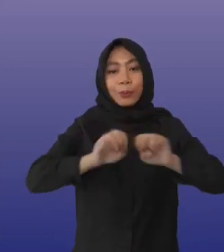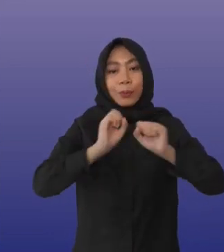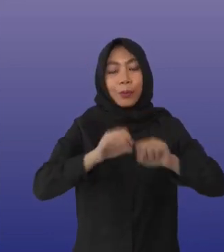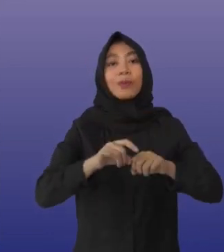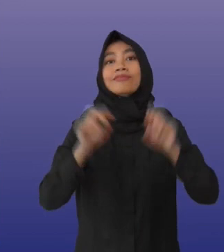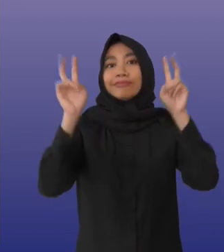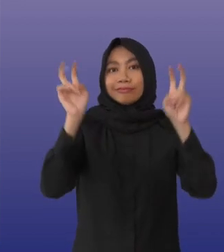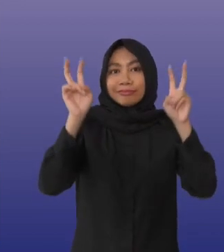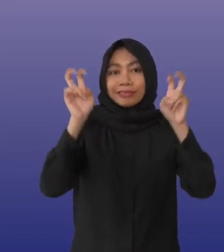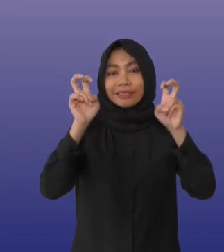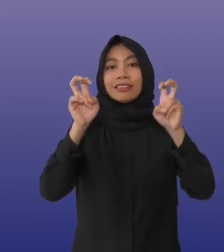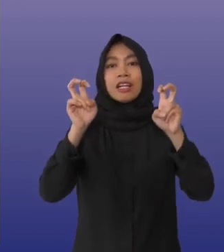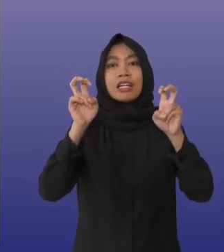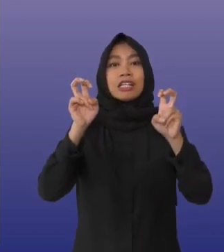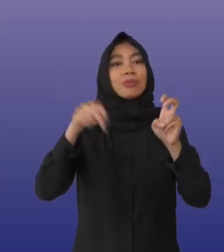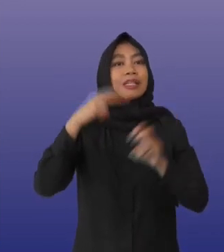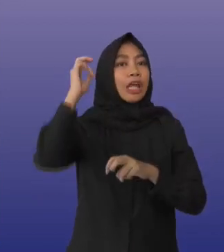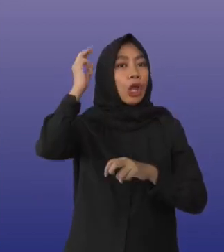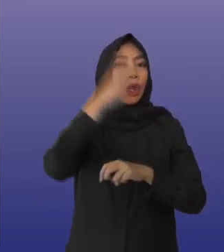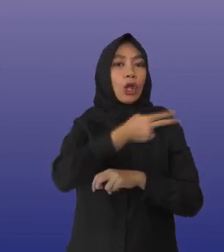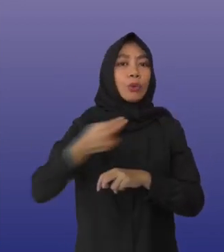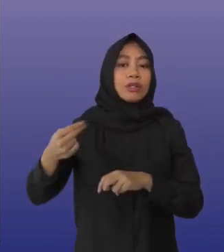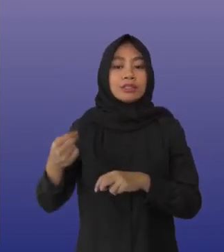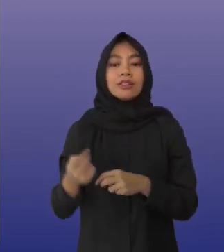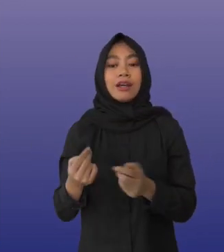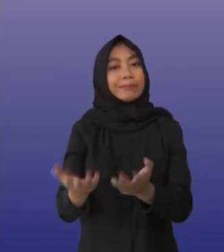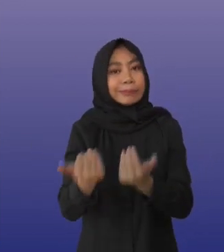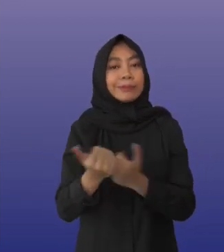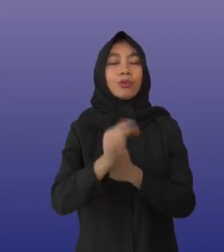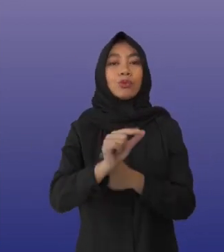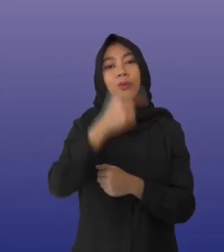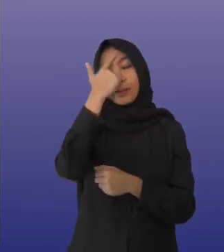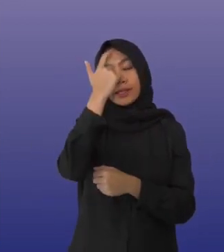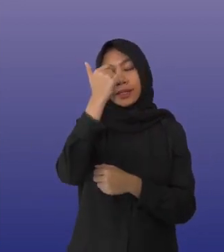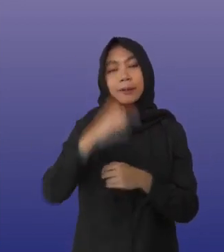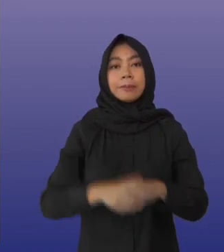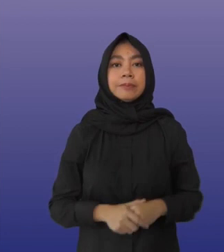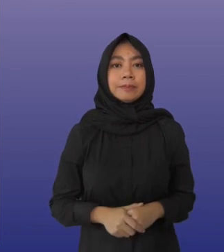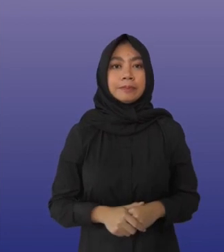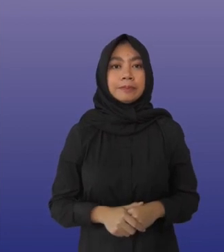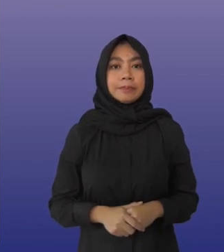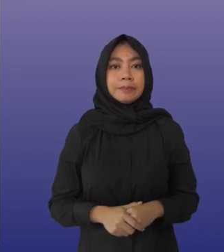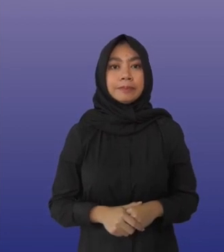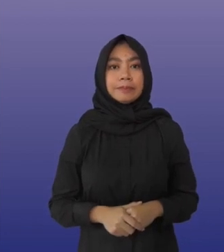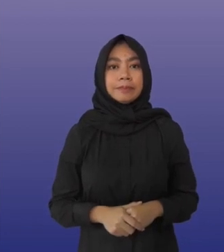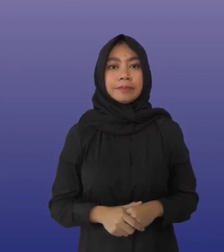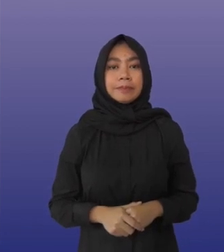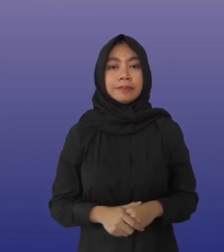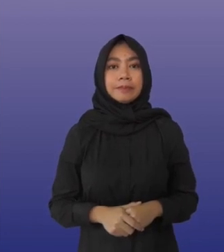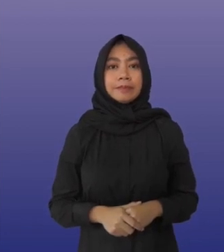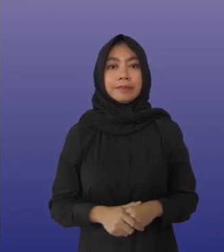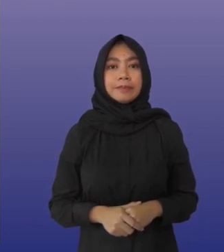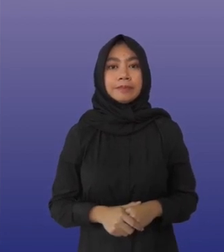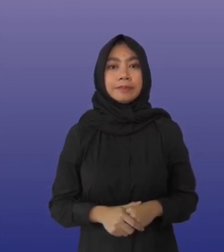Pertiwi untuk mengenal kita semua lewat belajar di Radio Republik Indonesia. Kemudian juga